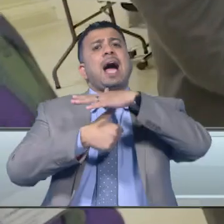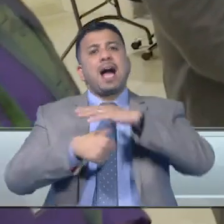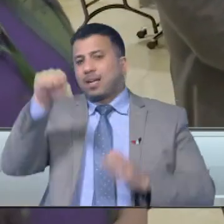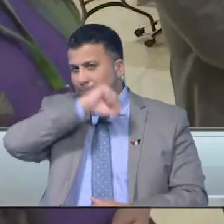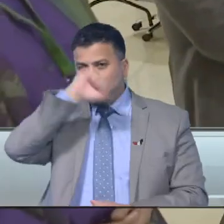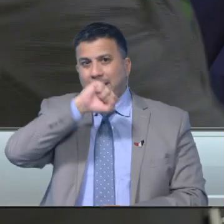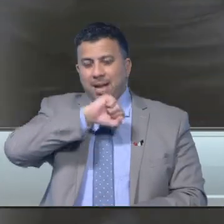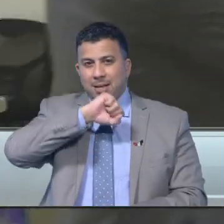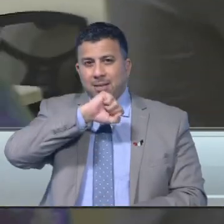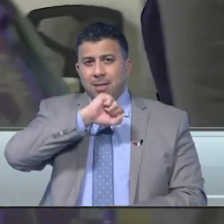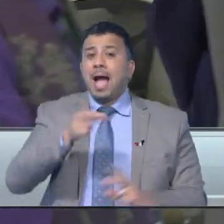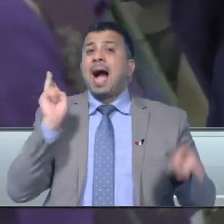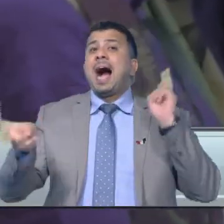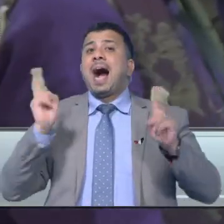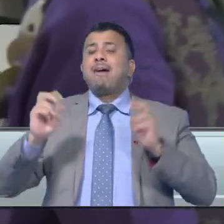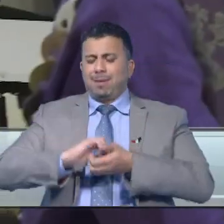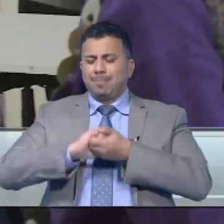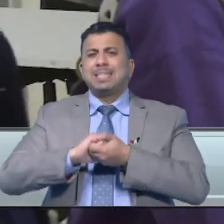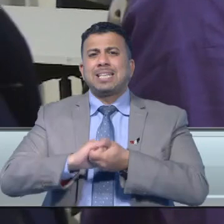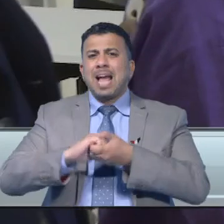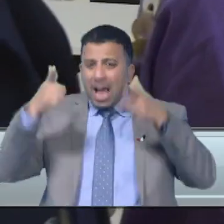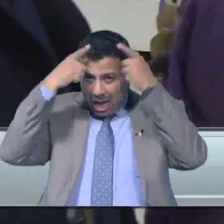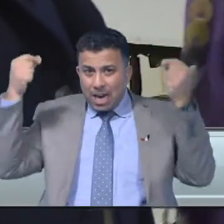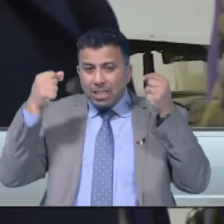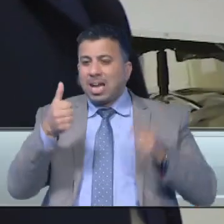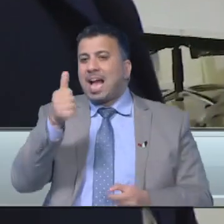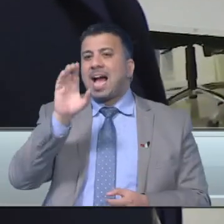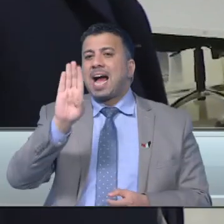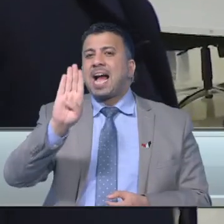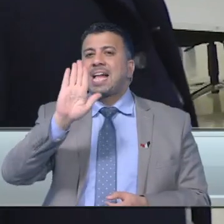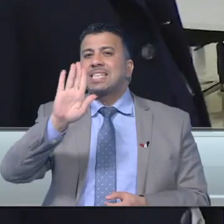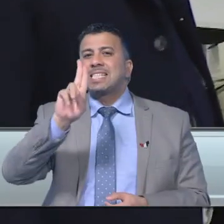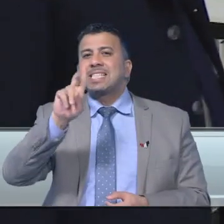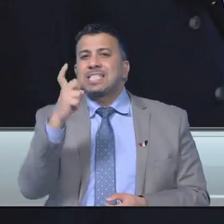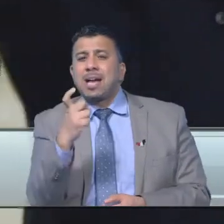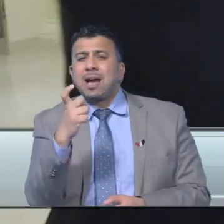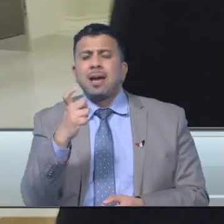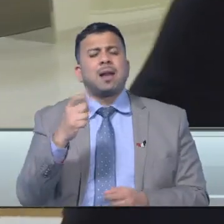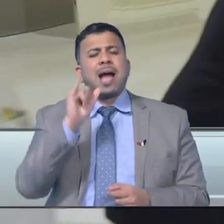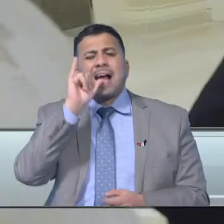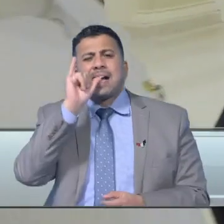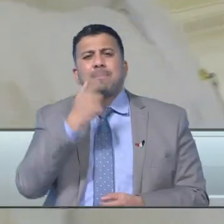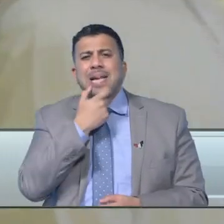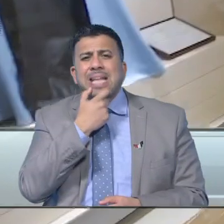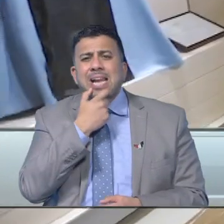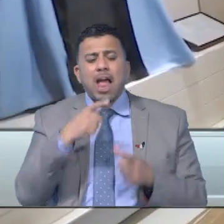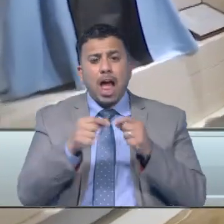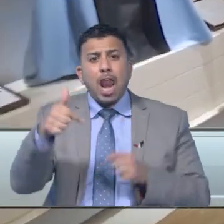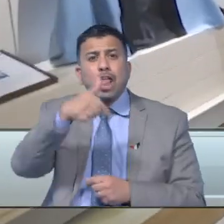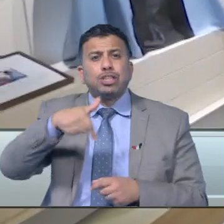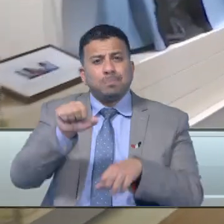إمارة الشارقة حفل رابطة خريجي جامعة إكستر البريطانية في الخليج، والذي تقيمه